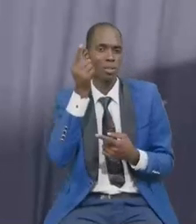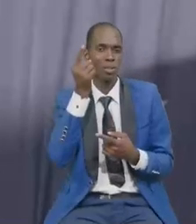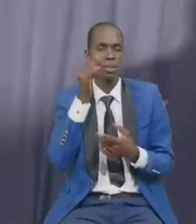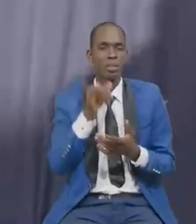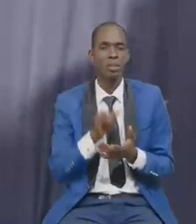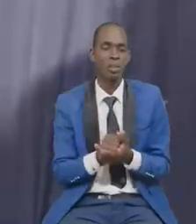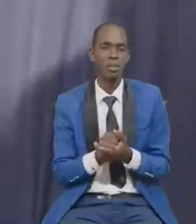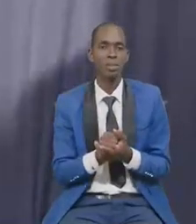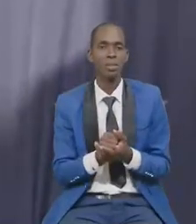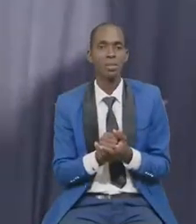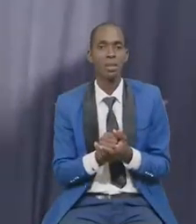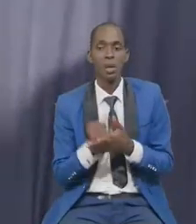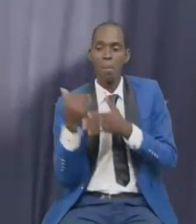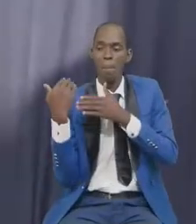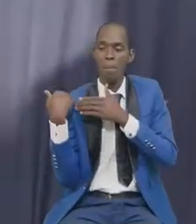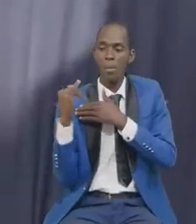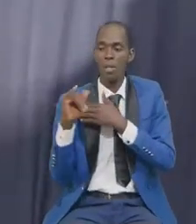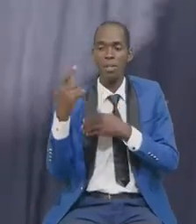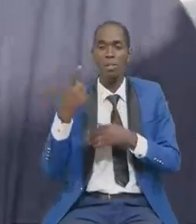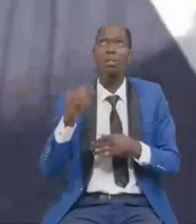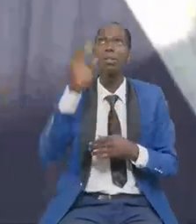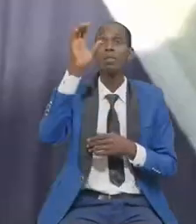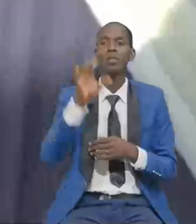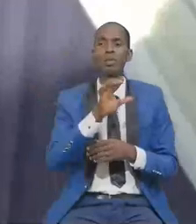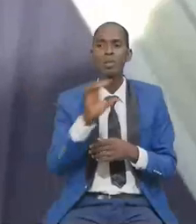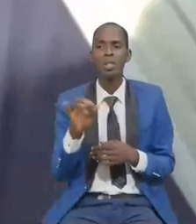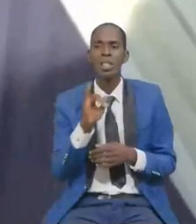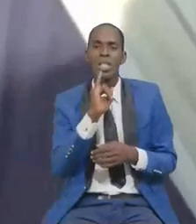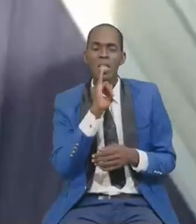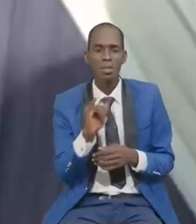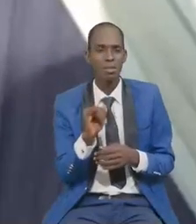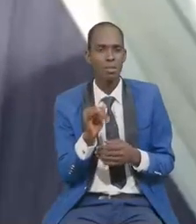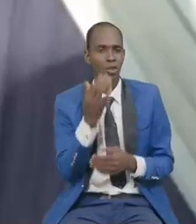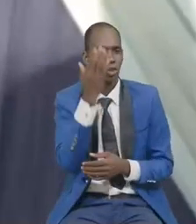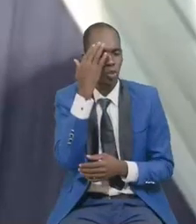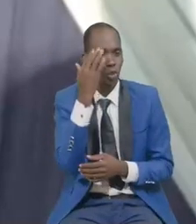que porter la croix, c'est s'identifier à Christ.